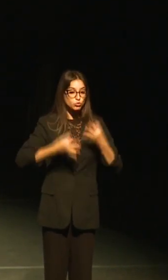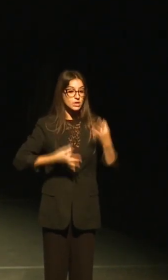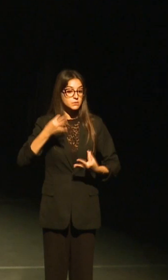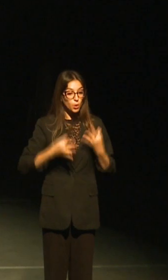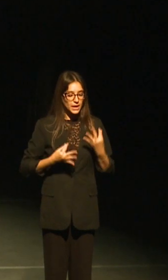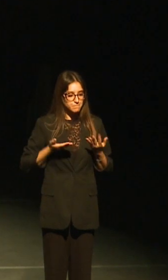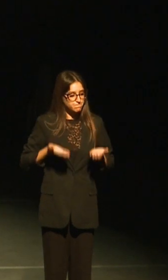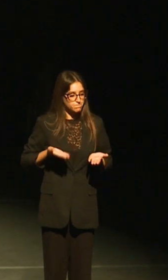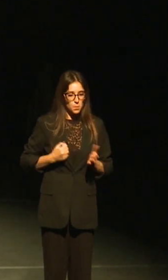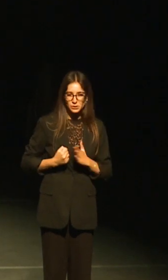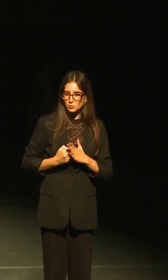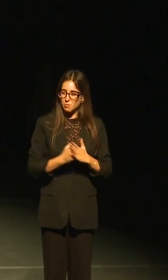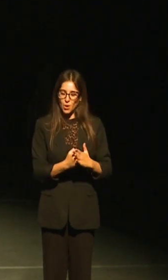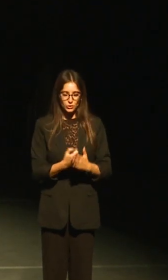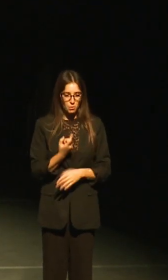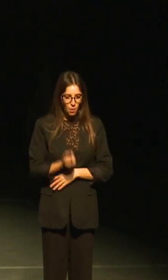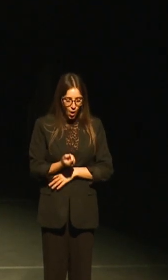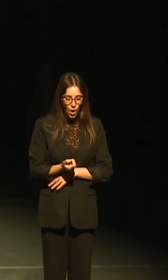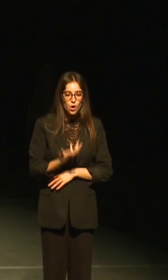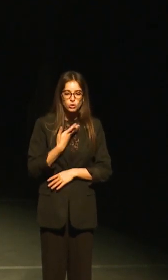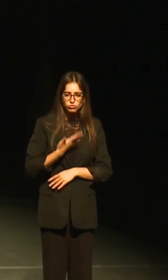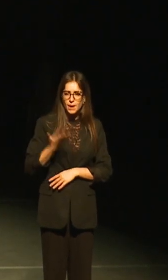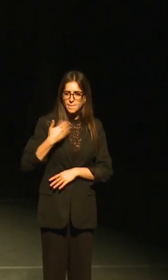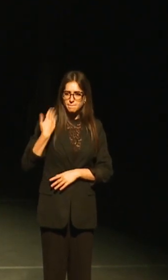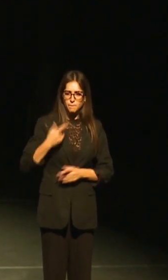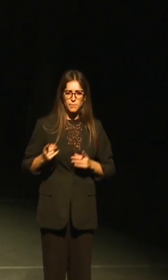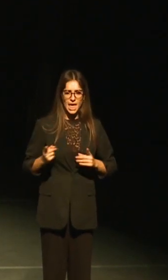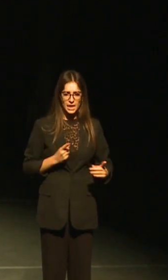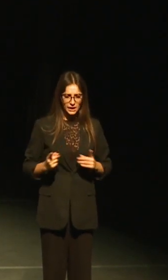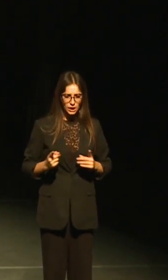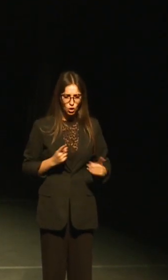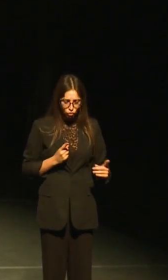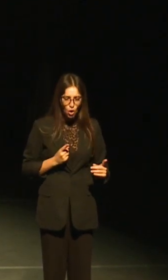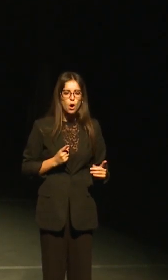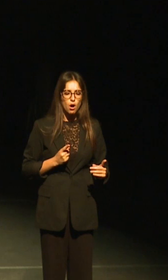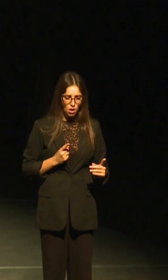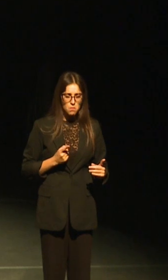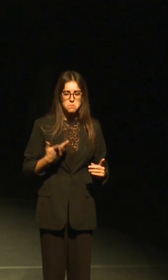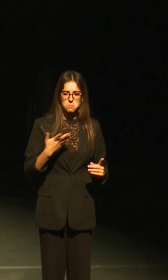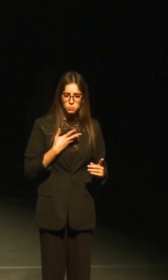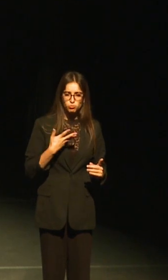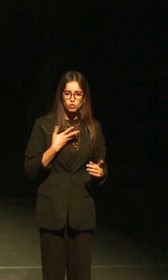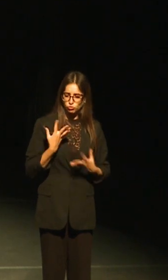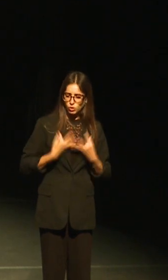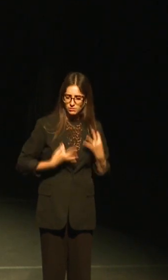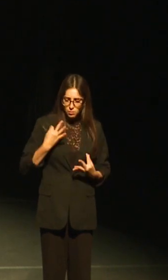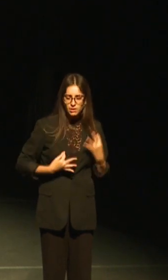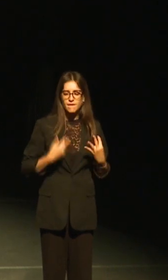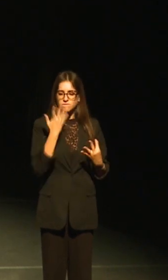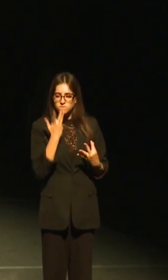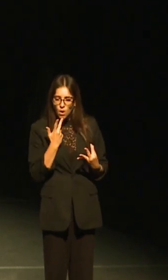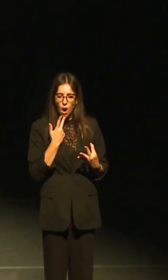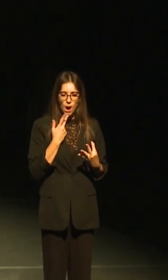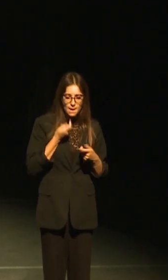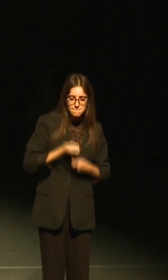Ecco Nel senso che c'è stato un periodo in cui ha fatto da sprone per ottenere i risultati